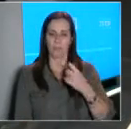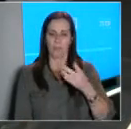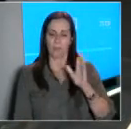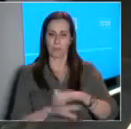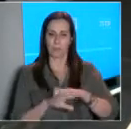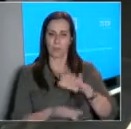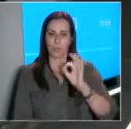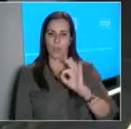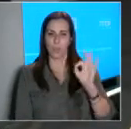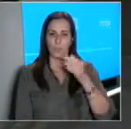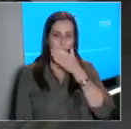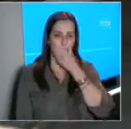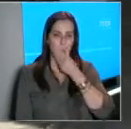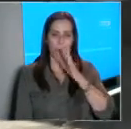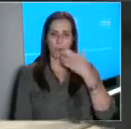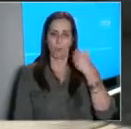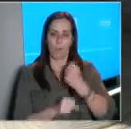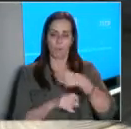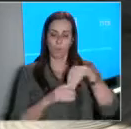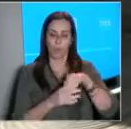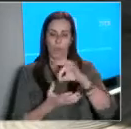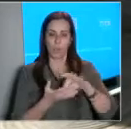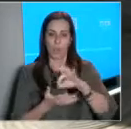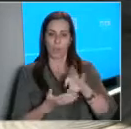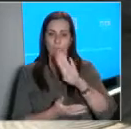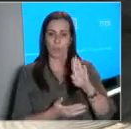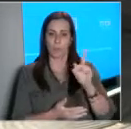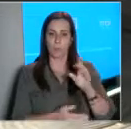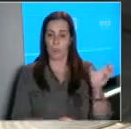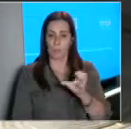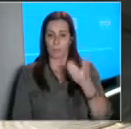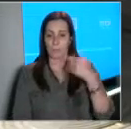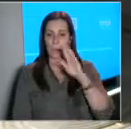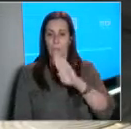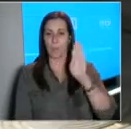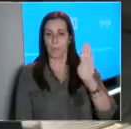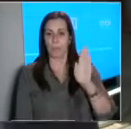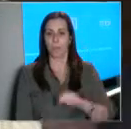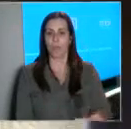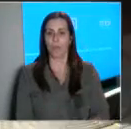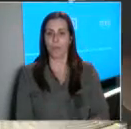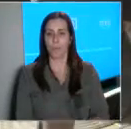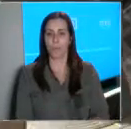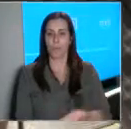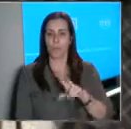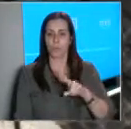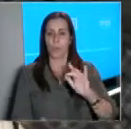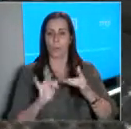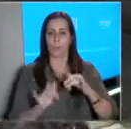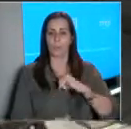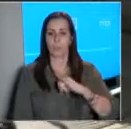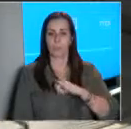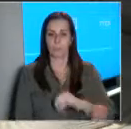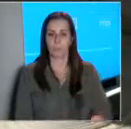בתפקידו הוא עבד בלשכתו. מי שמינה אותו זה ראש הממשלה הנוכחי. יש פה ניגוד